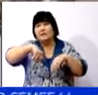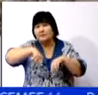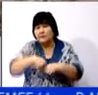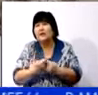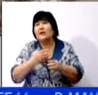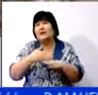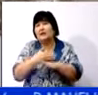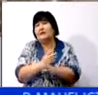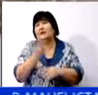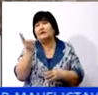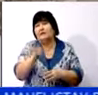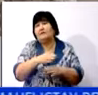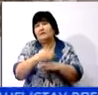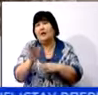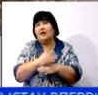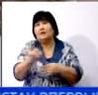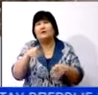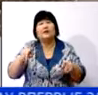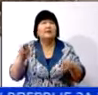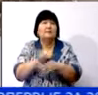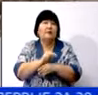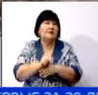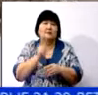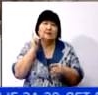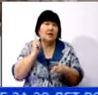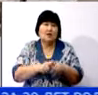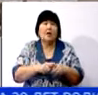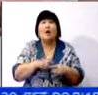и, скорее всего, восстановлению он уже не подлежит.